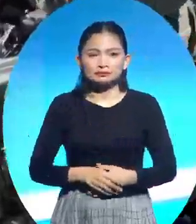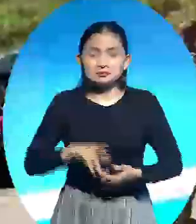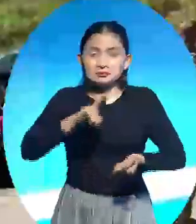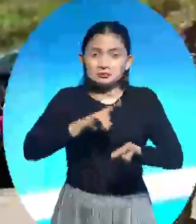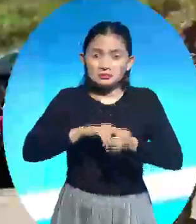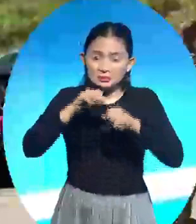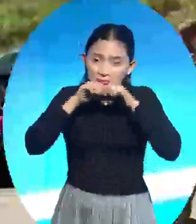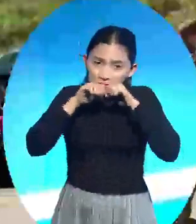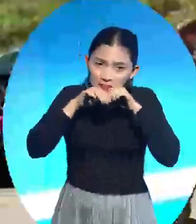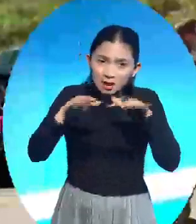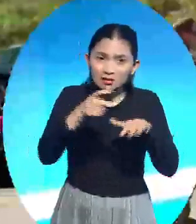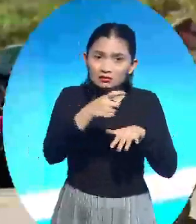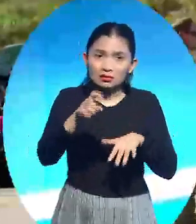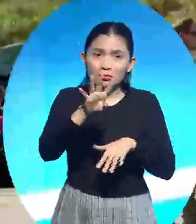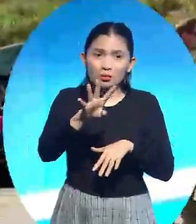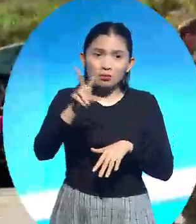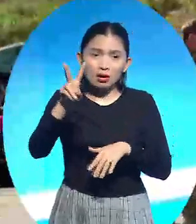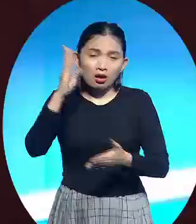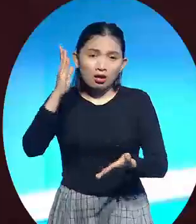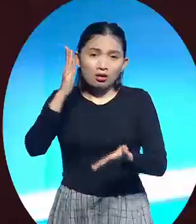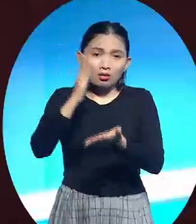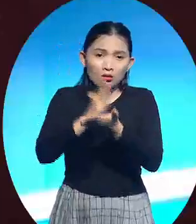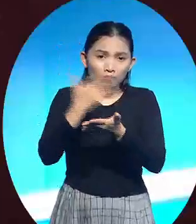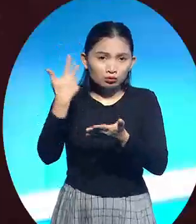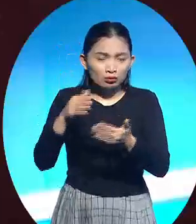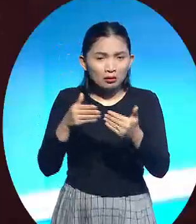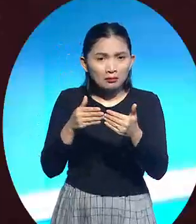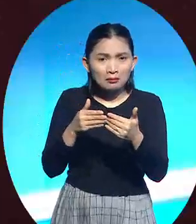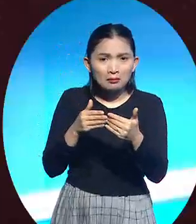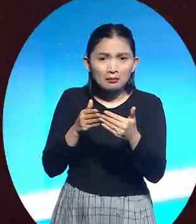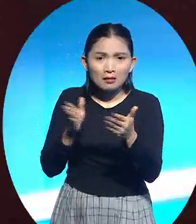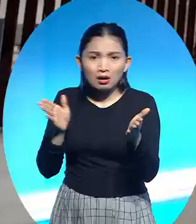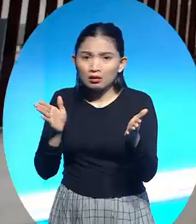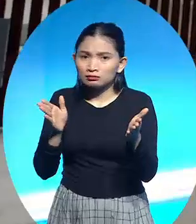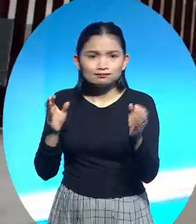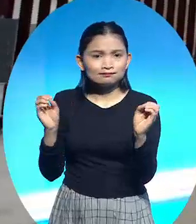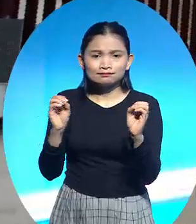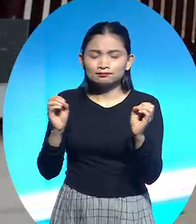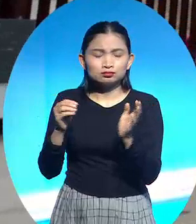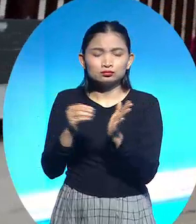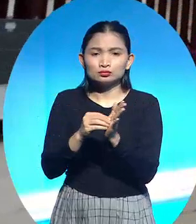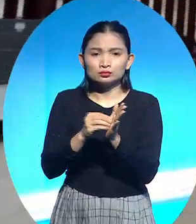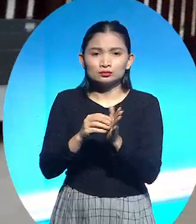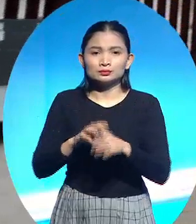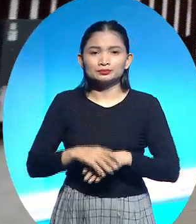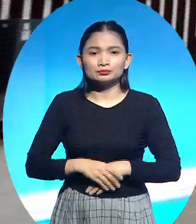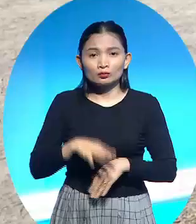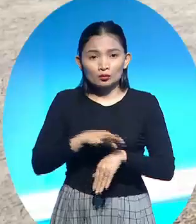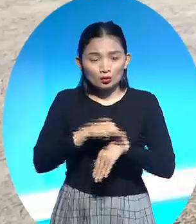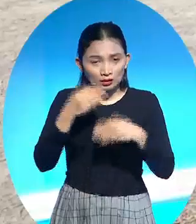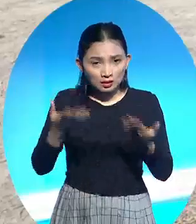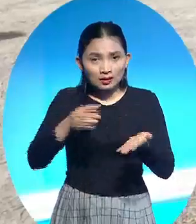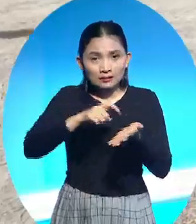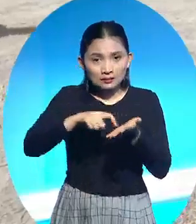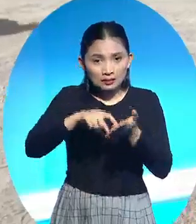42 kết thúc không có nghĩa là biên giới nước này sẽ được mở chính quyền Ông Ba Đình lên kế hoạch sẽ đưa ra một quy định mới trong tuần này theo đó